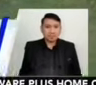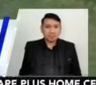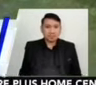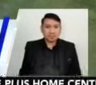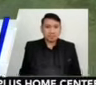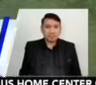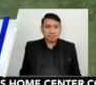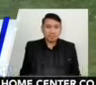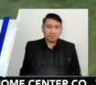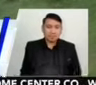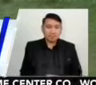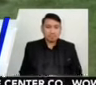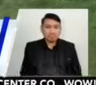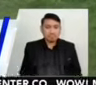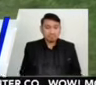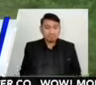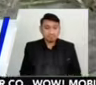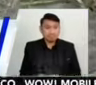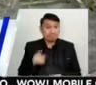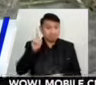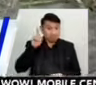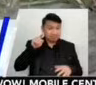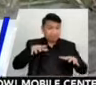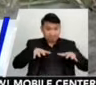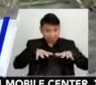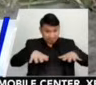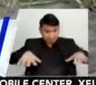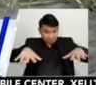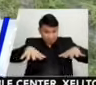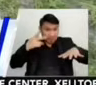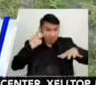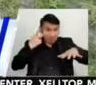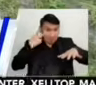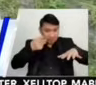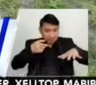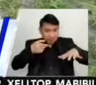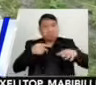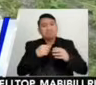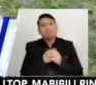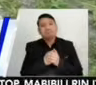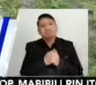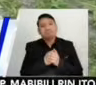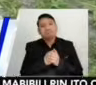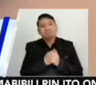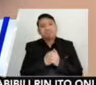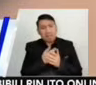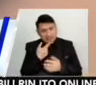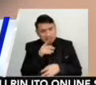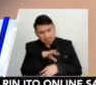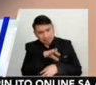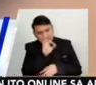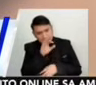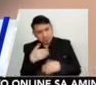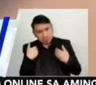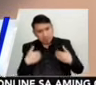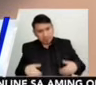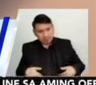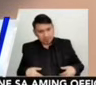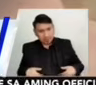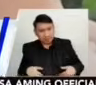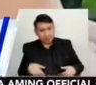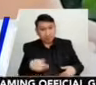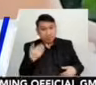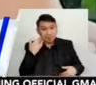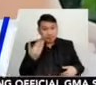Sa quarry site na ito sa Capas, Tarlac, nagtapos ang dalawang linggong paghahanap sa beauty pageant contestant na si Geneva Lopez at